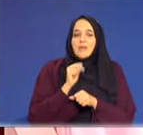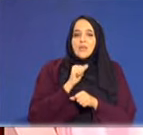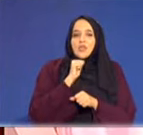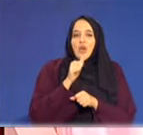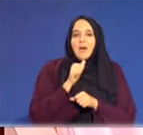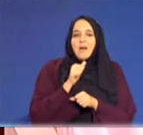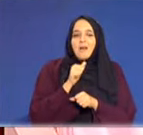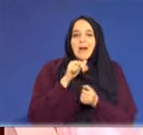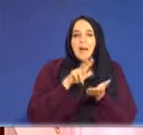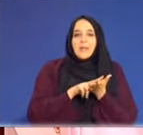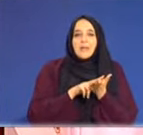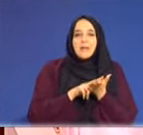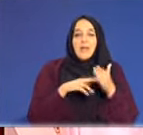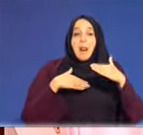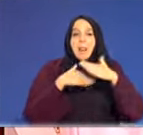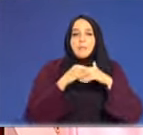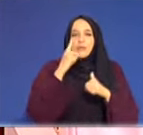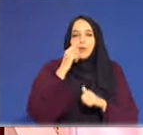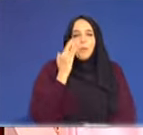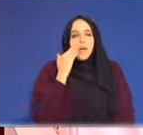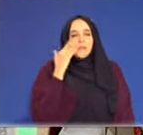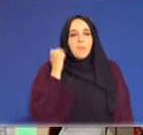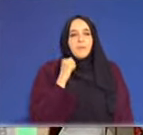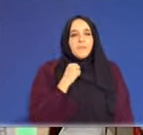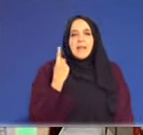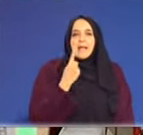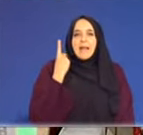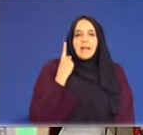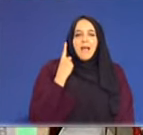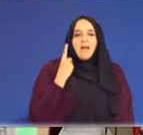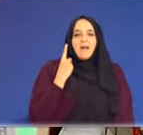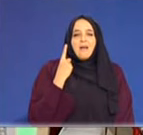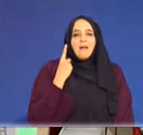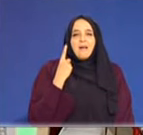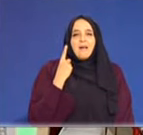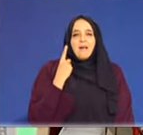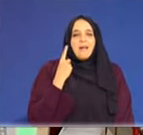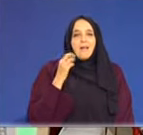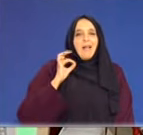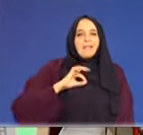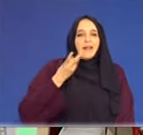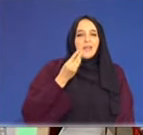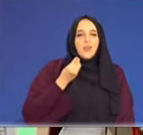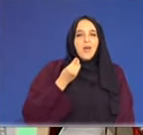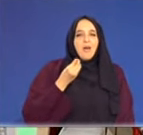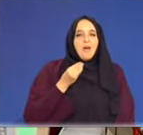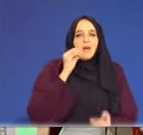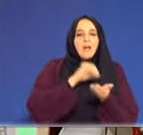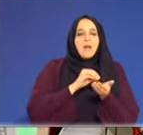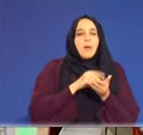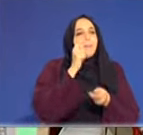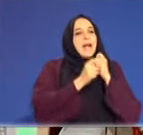القاعدة. القاعدة، نعم. مثلا شخص مرابي أقرض شخصا آخر